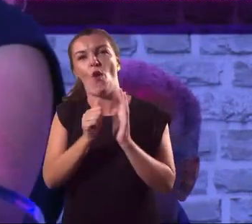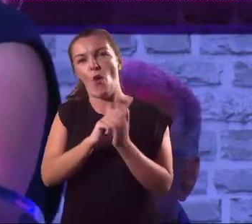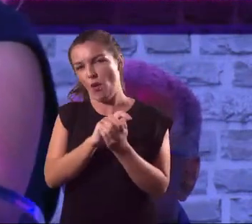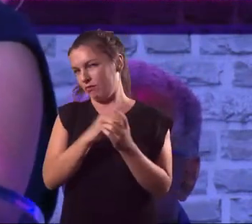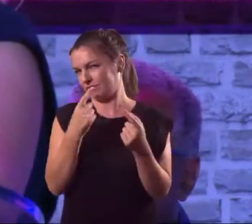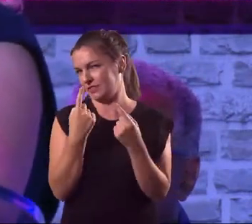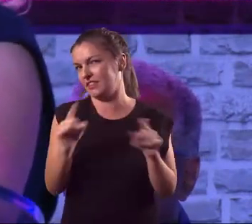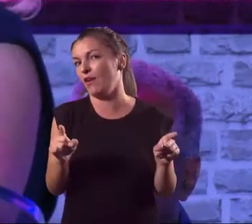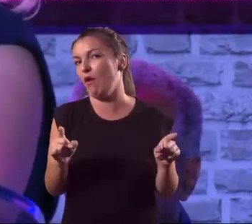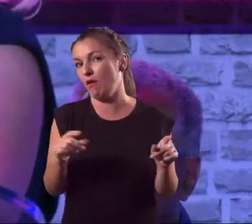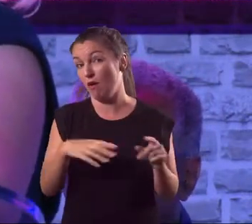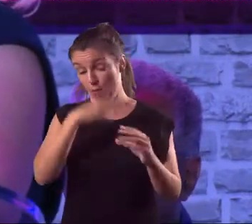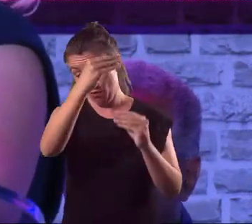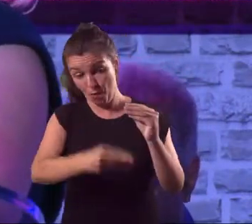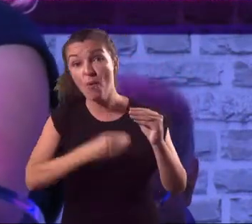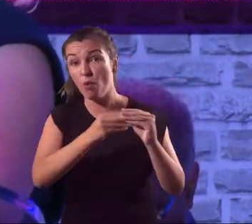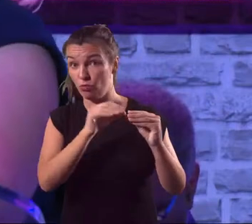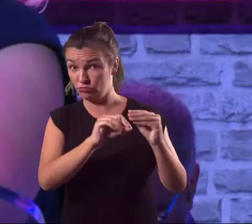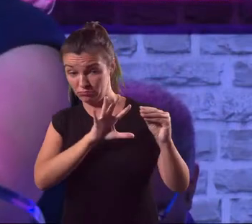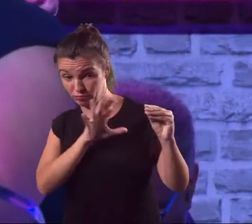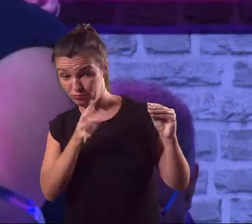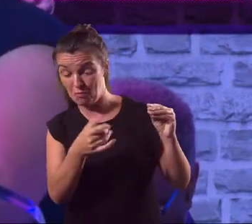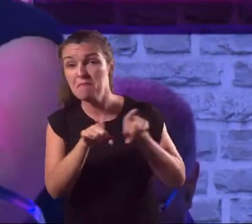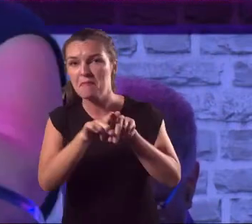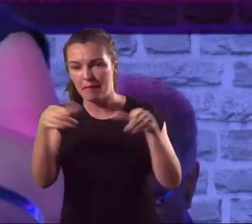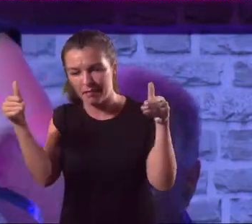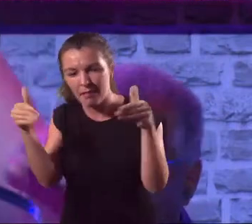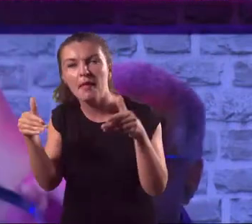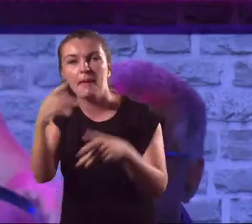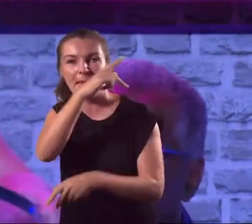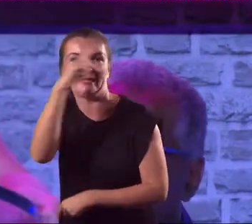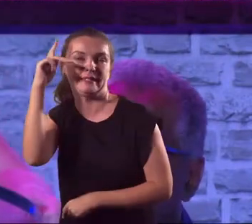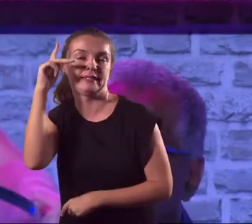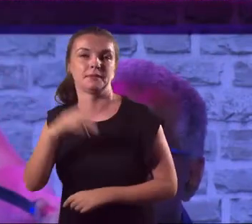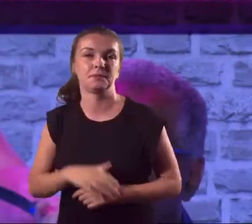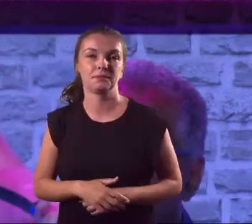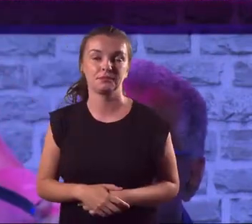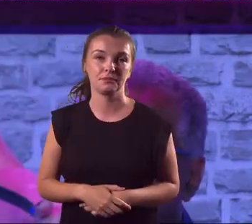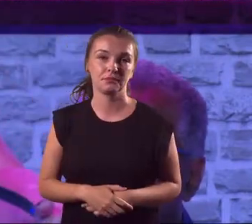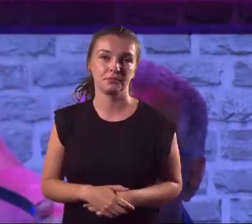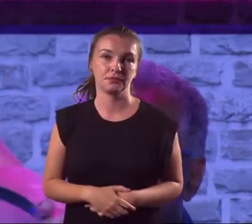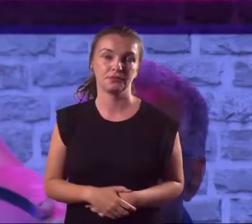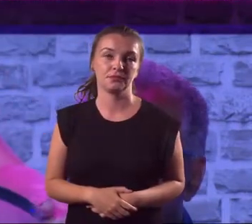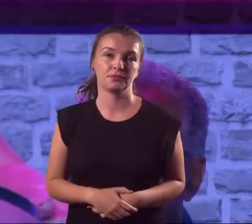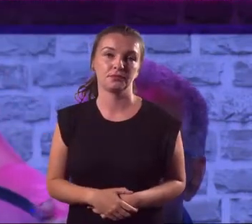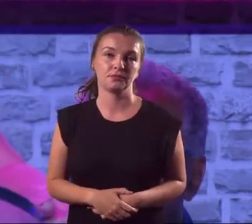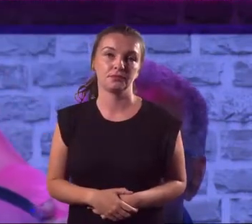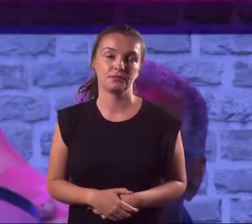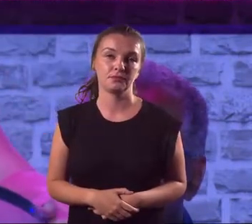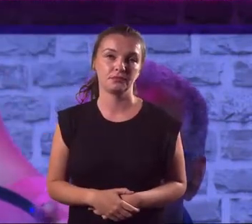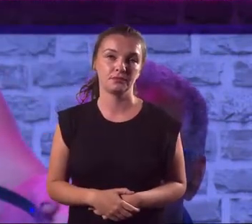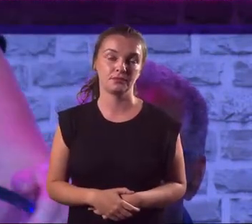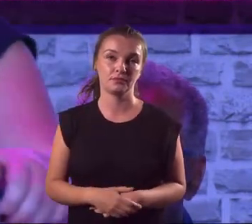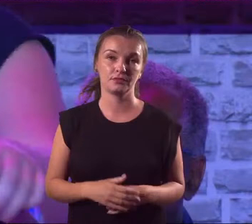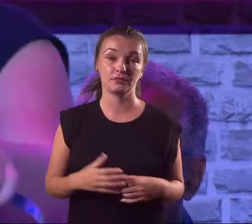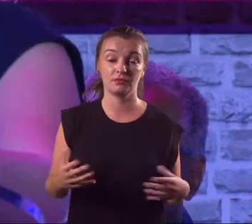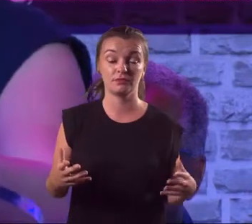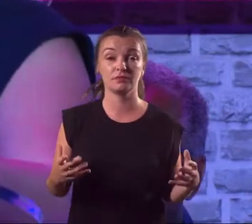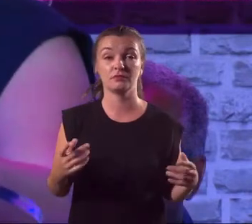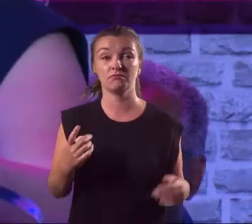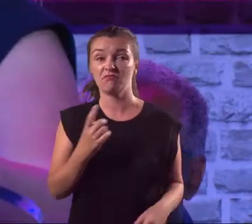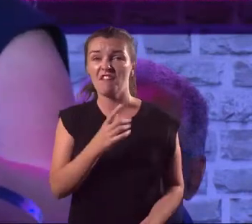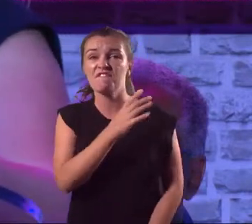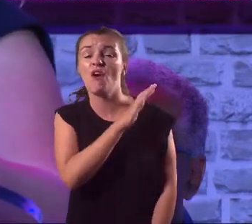dans le monde et pour la Palestine. De même, il est insupportable que la